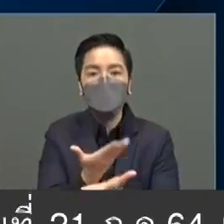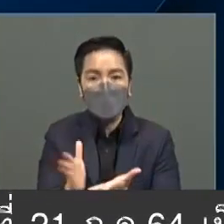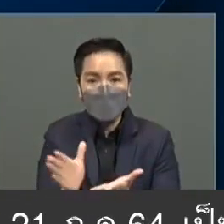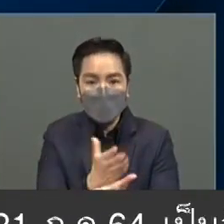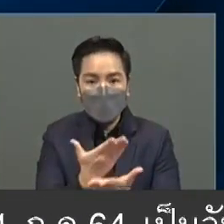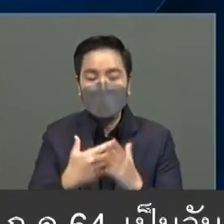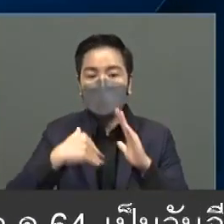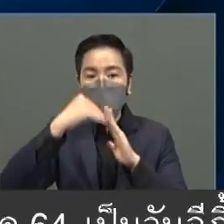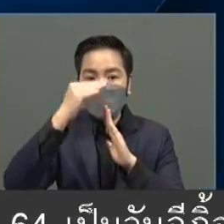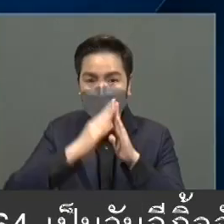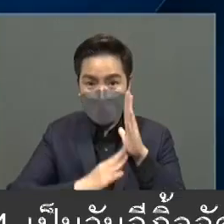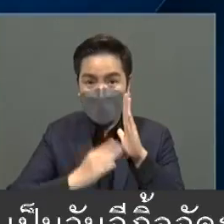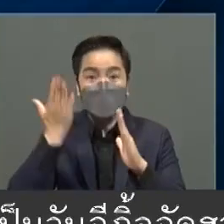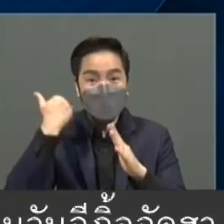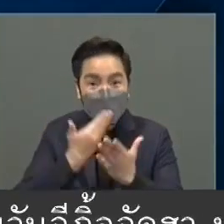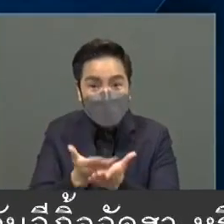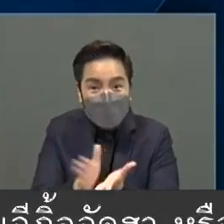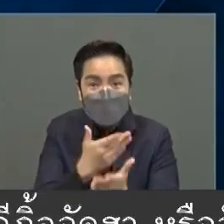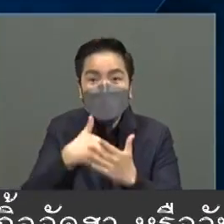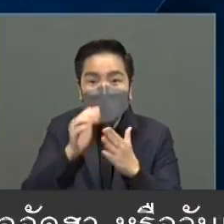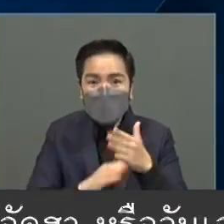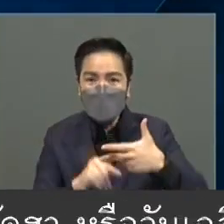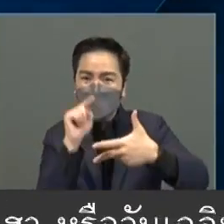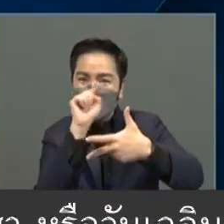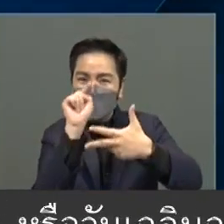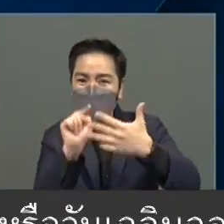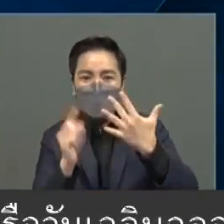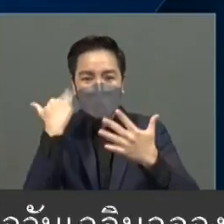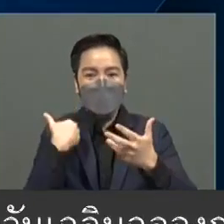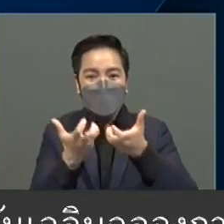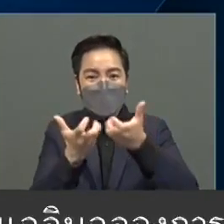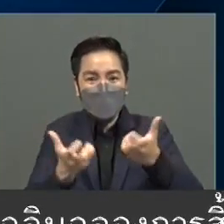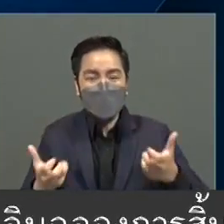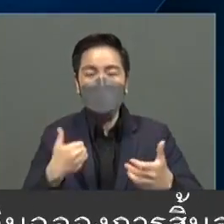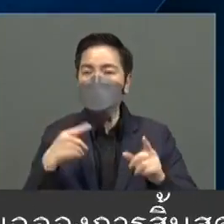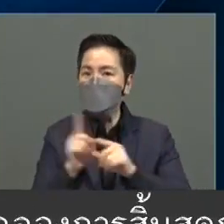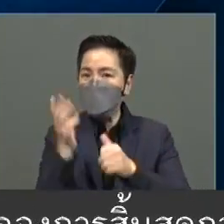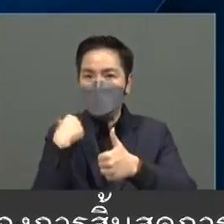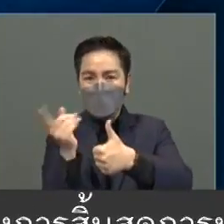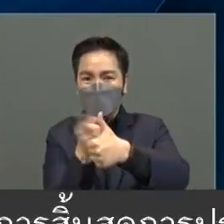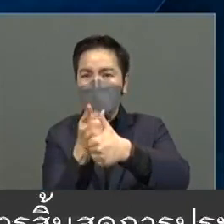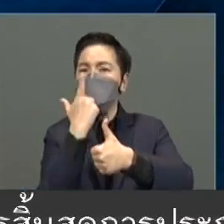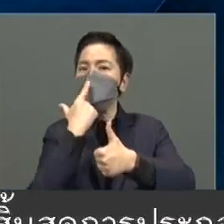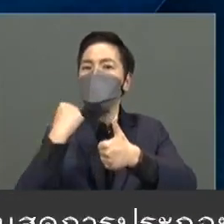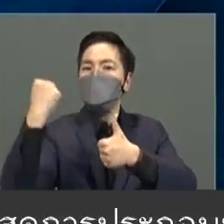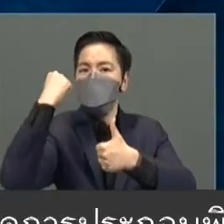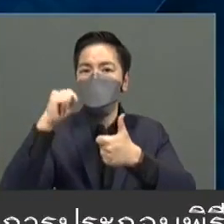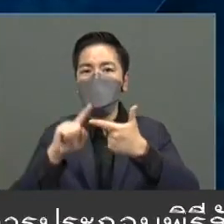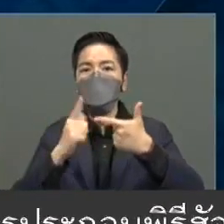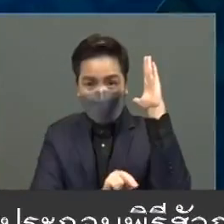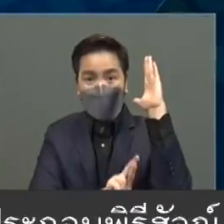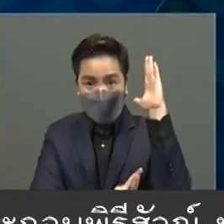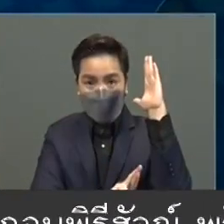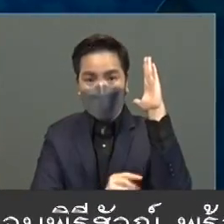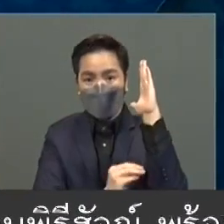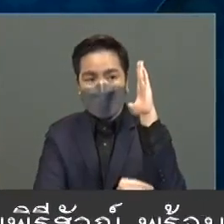ผมบางคนที่ยังถูกเลื่อนนะ ฮะ คือยังรอวัคซีนอยู่นะครับทั้งหมดนี้กลายเป็นว่าเป็นโจทย์ที่กลับมากดดันการบริหารงาน